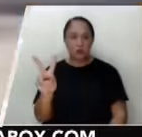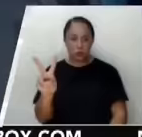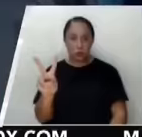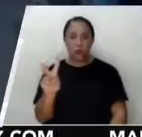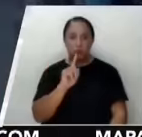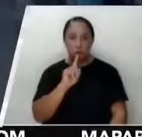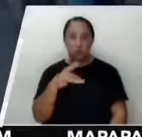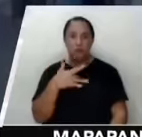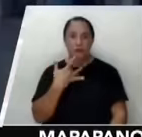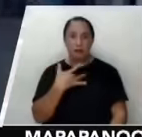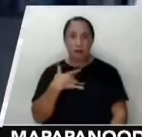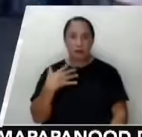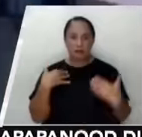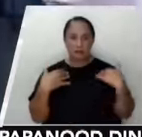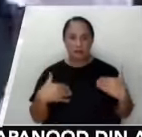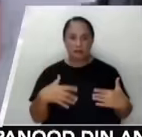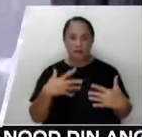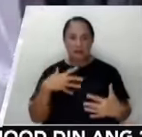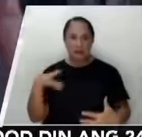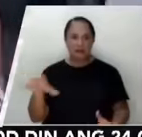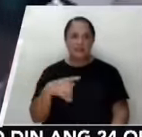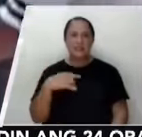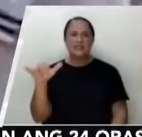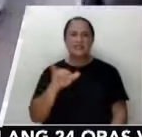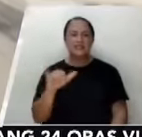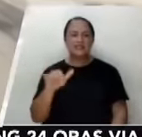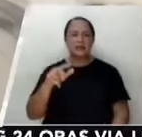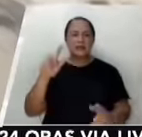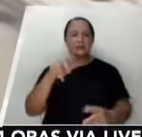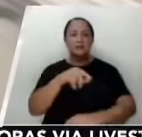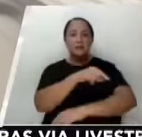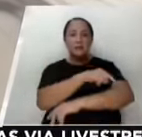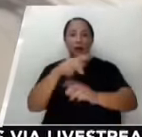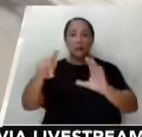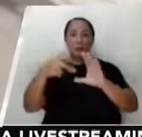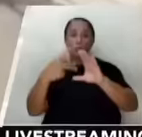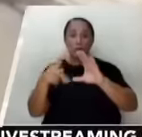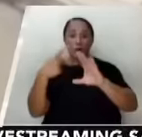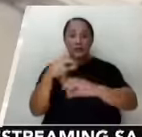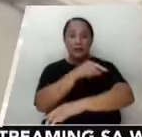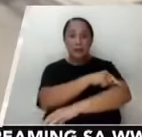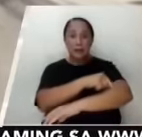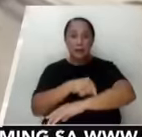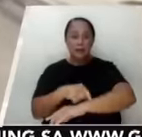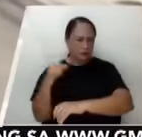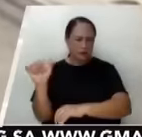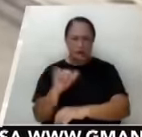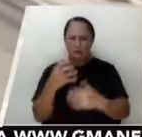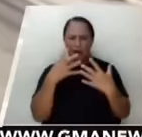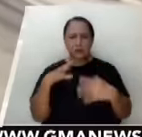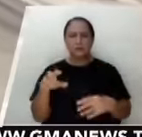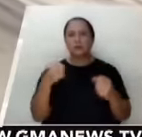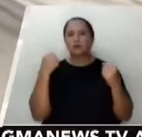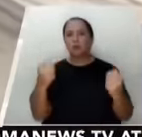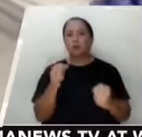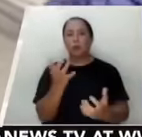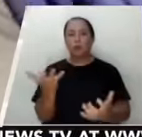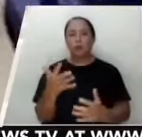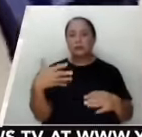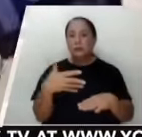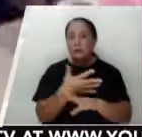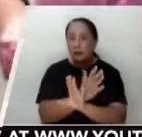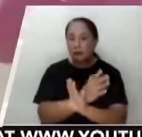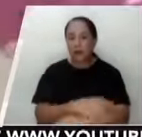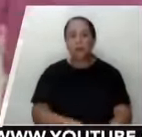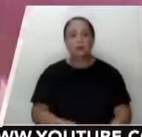natin. Init na init din ang Puerto Princesa, Palawan, pero mas matindi pa sa Davao City at Zamboanga City na pumalo